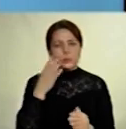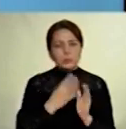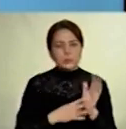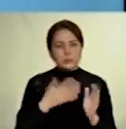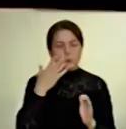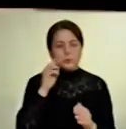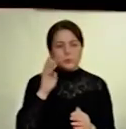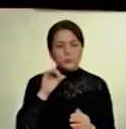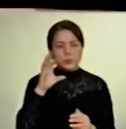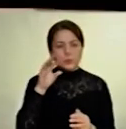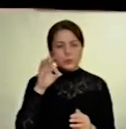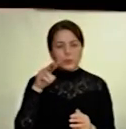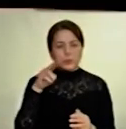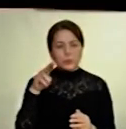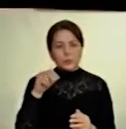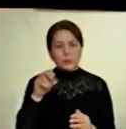295-misoldan